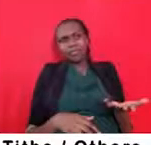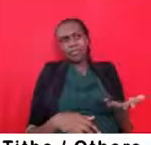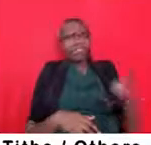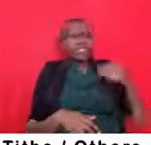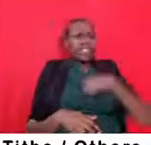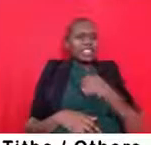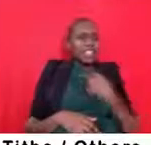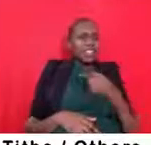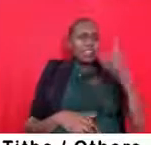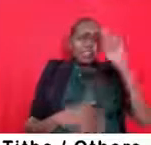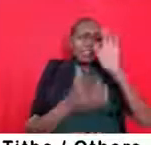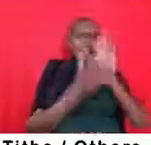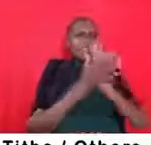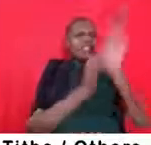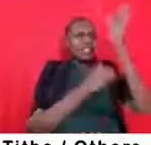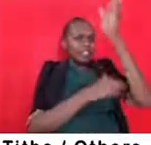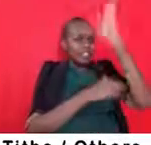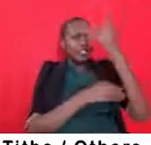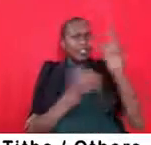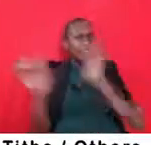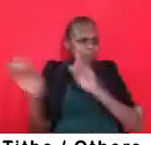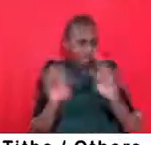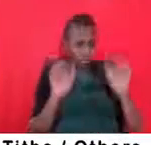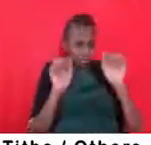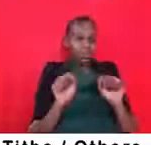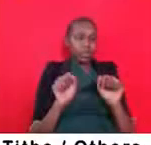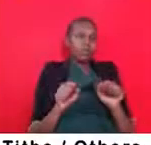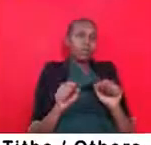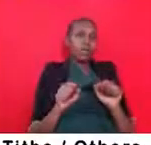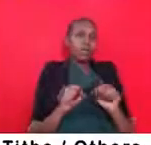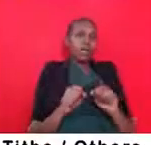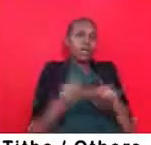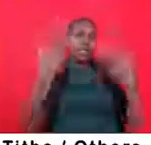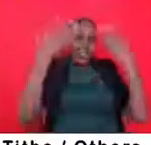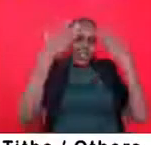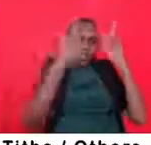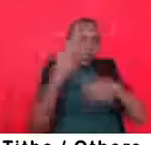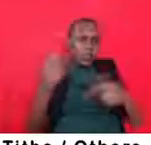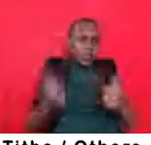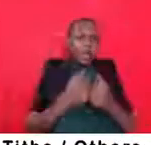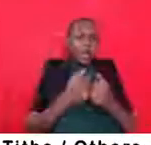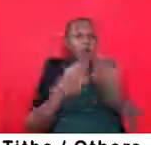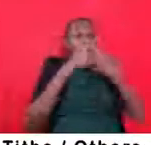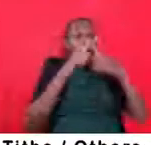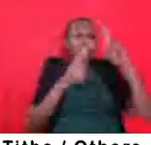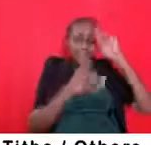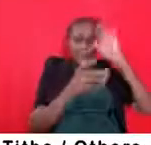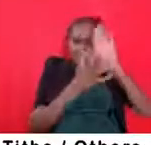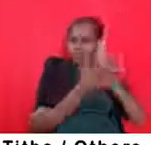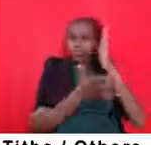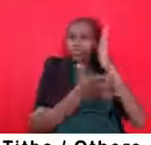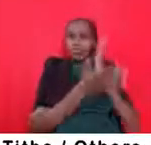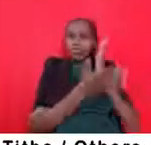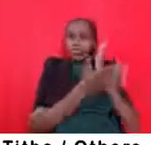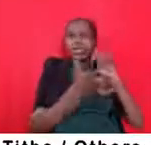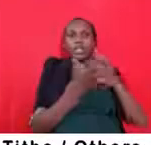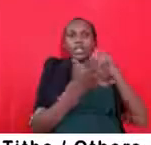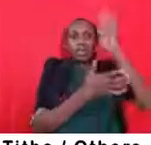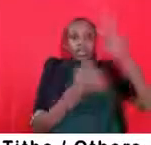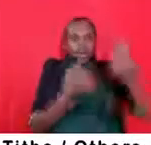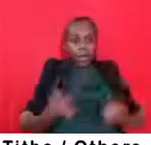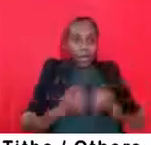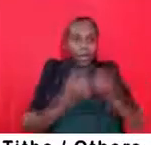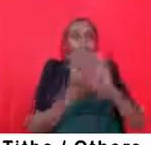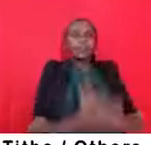mimi nakuamini, ukisema itafanyika. Sijui venye itafanyika, lakini naamini ya kwamba itafanya nini?